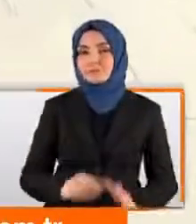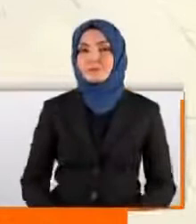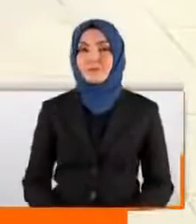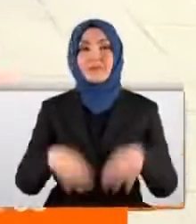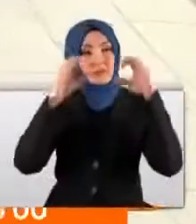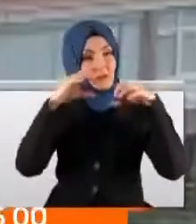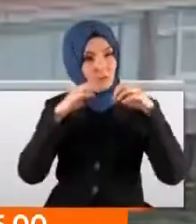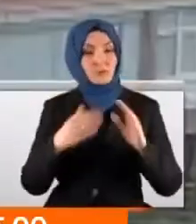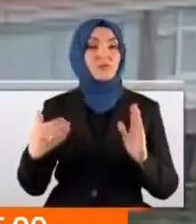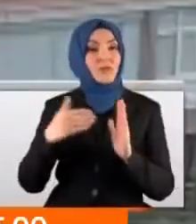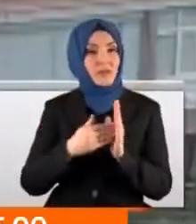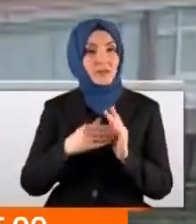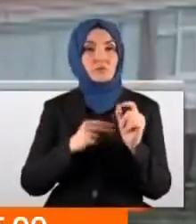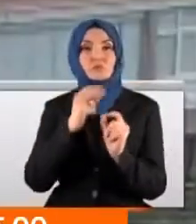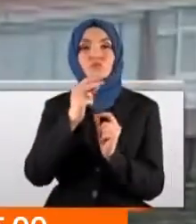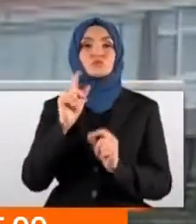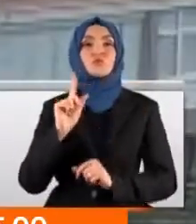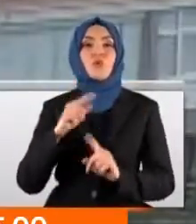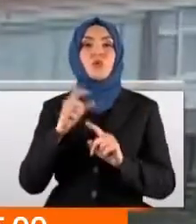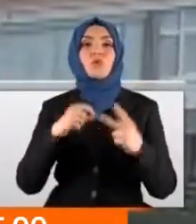tozu da kapıda.